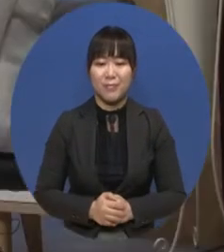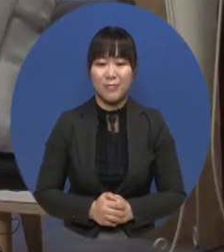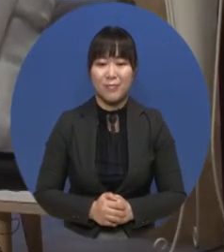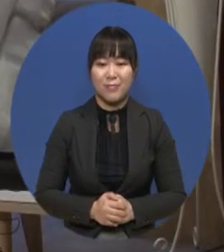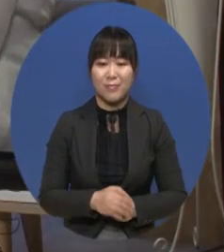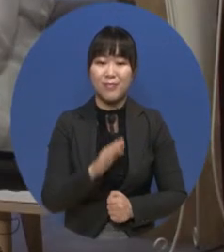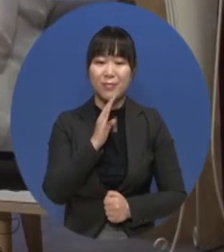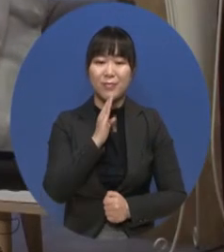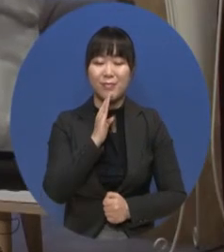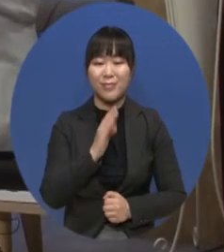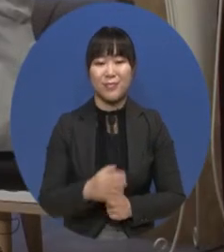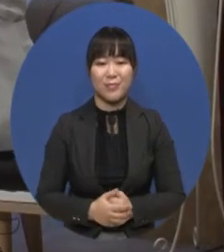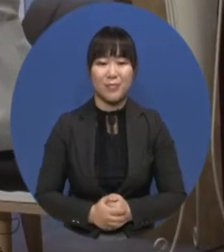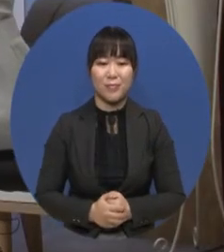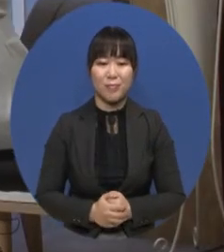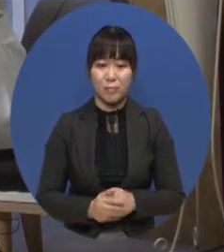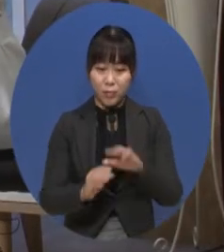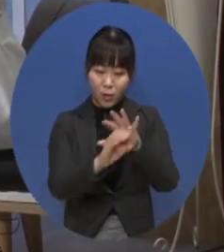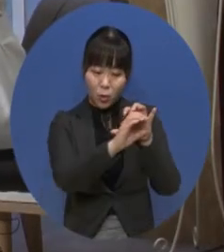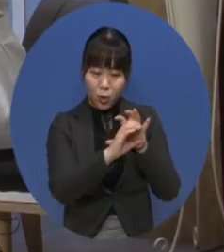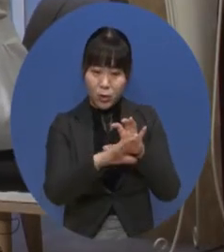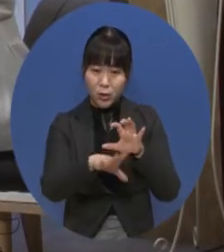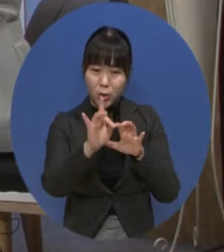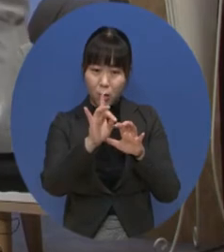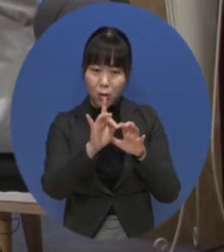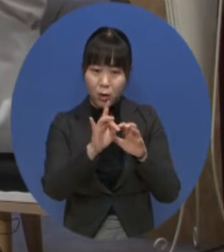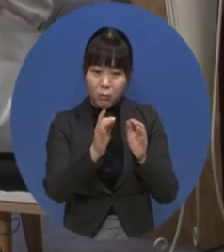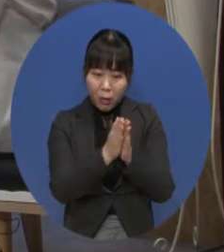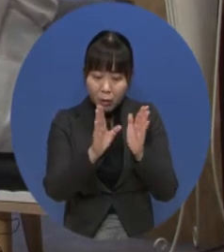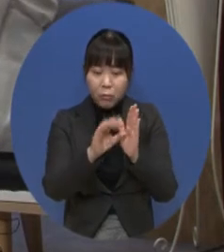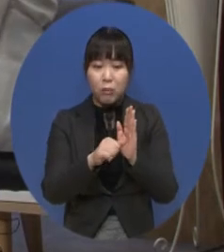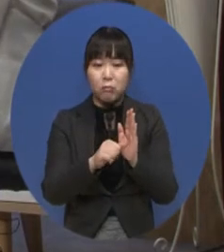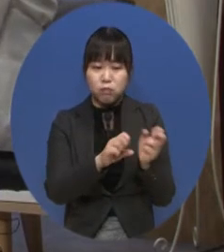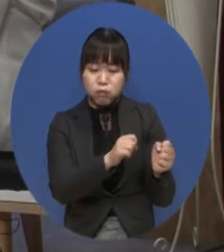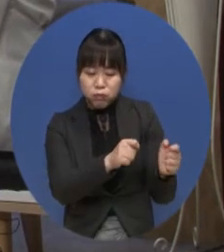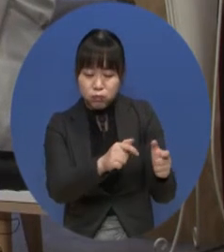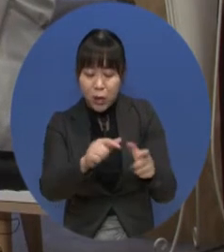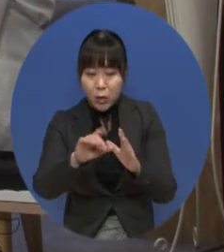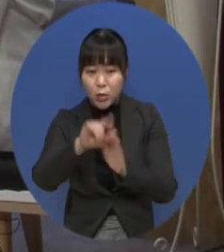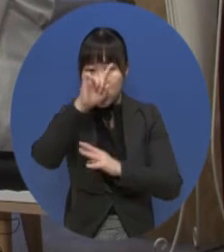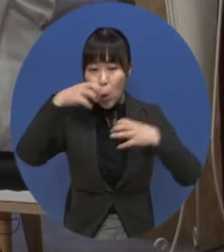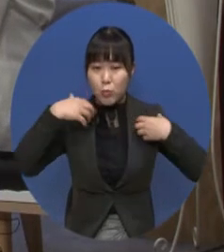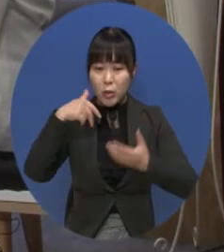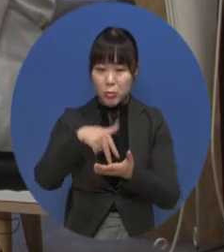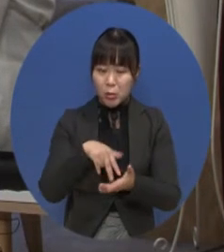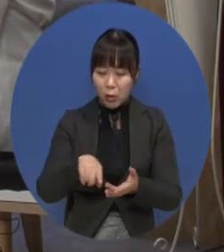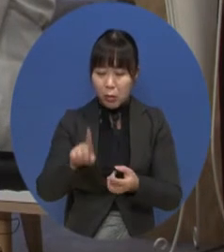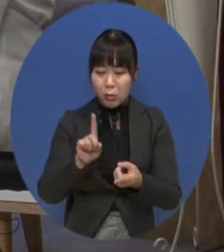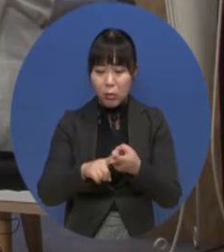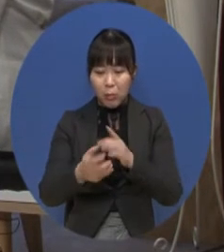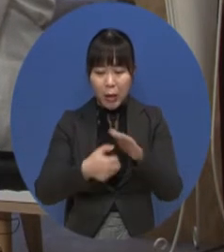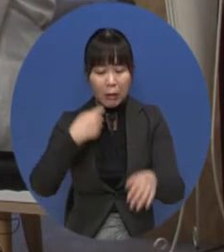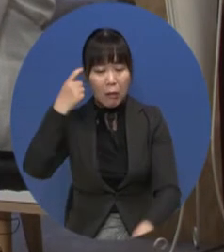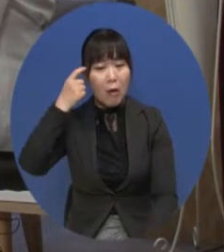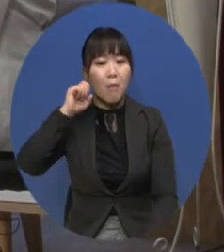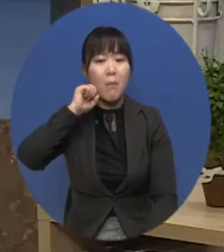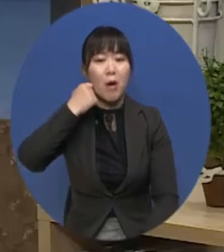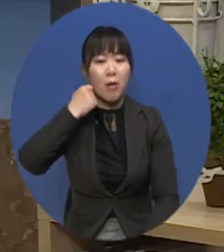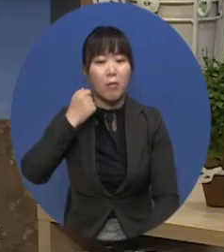그러니까요. 그러니까 그 이 코로나19가 처음 터졌을 때는 또 정부도 이런 것들을 예측하기가 좀